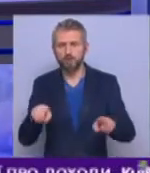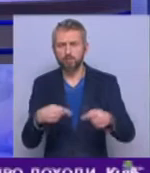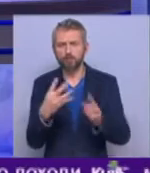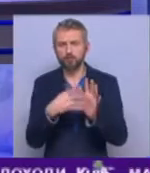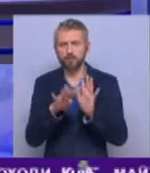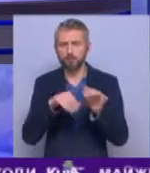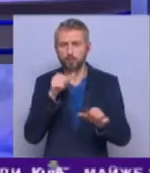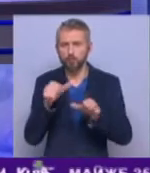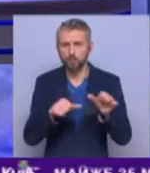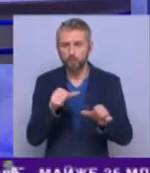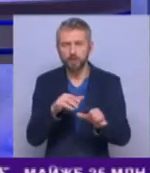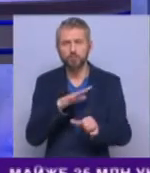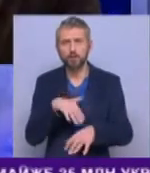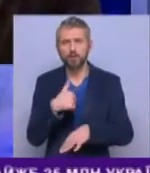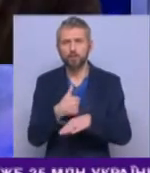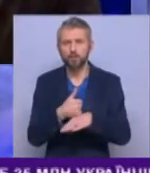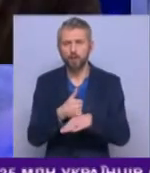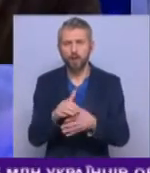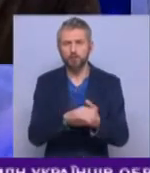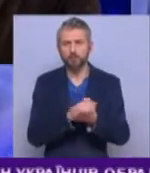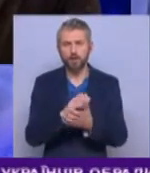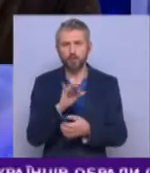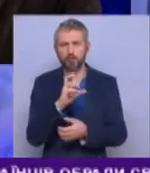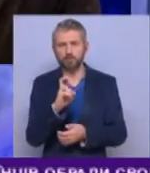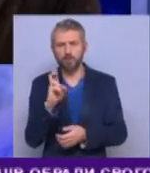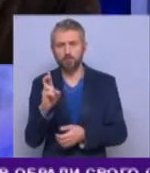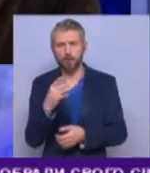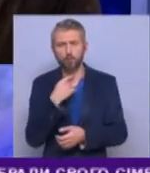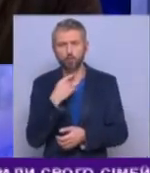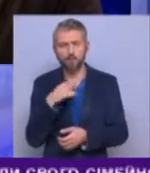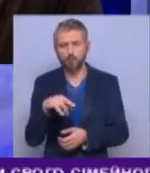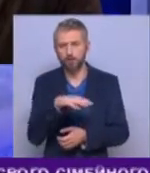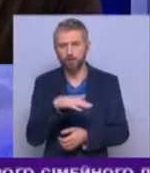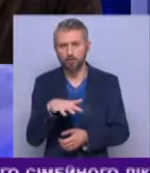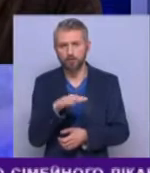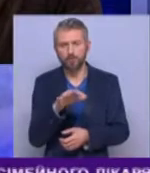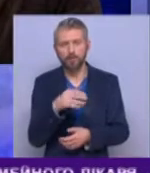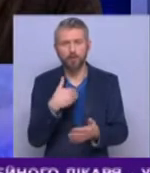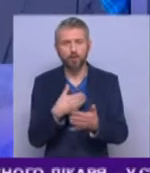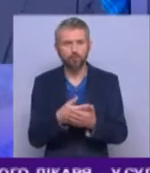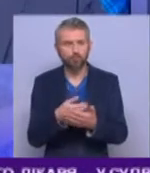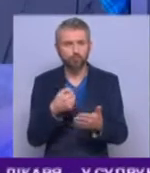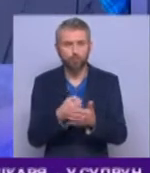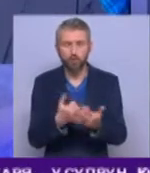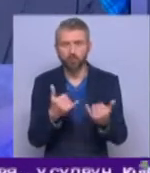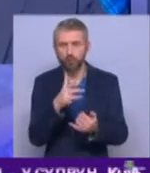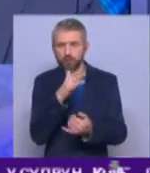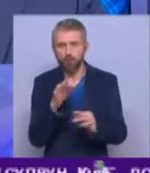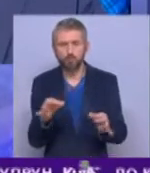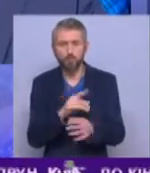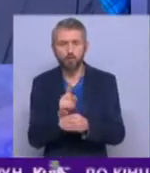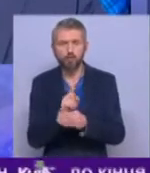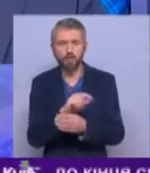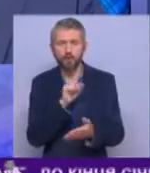році створював і був головою асоціації ОСББ у Голосієв. Ось за цього часу жодних